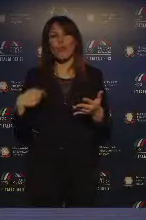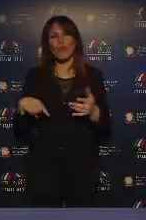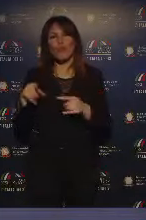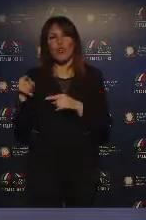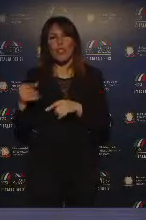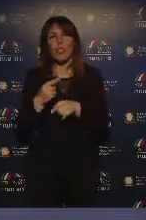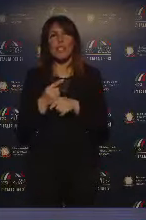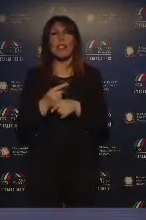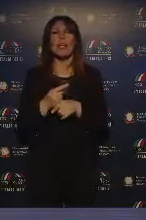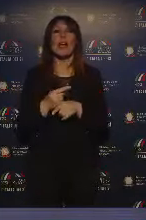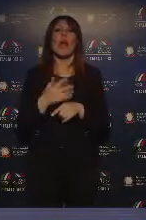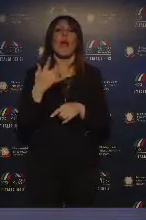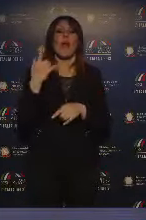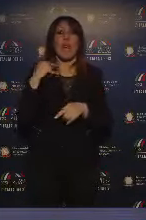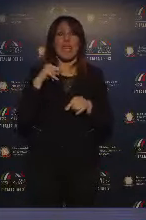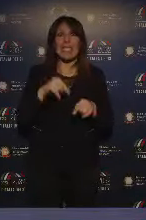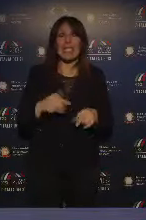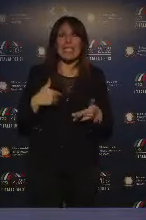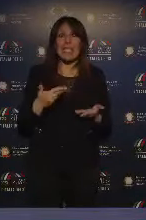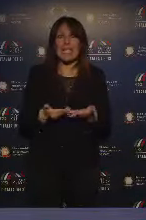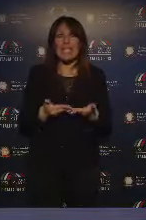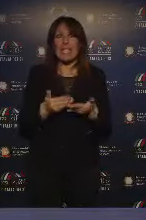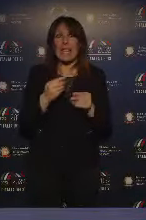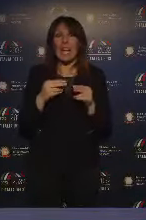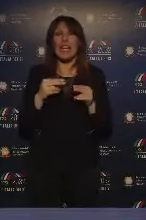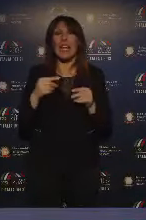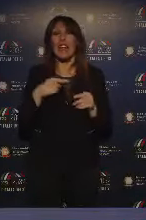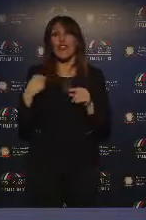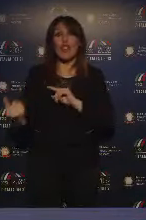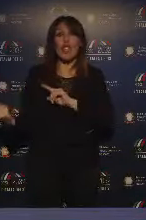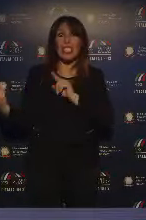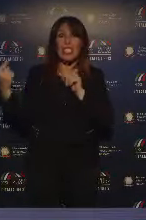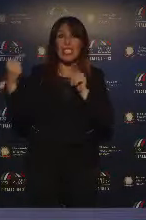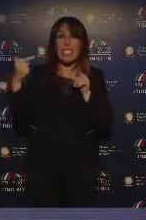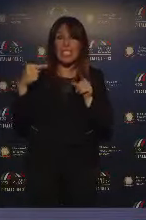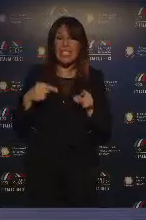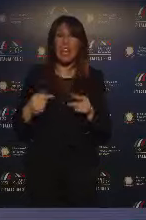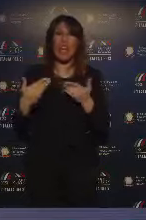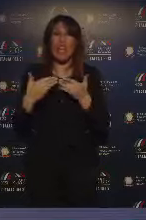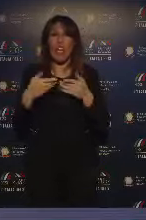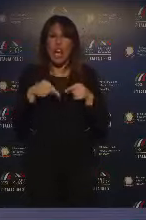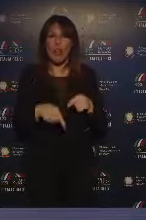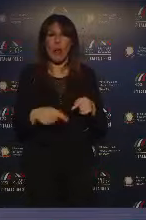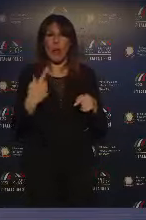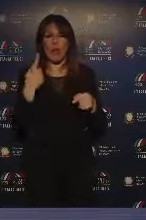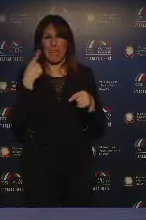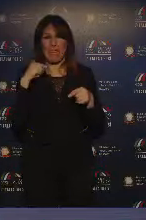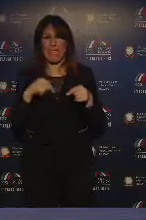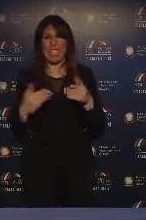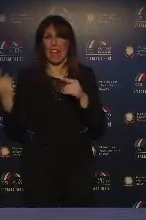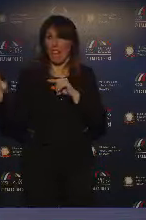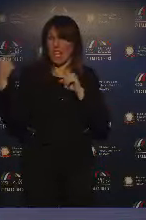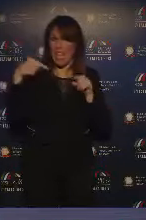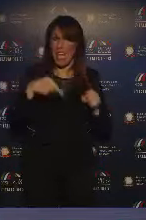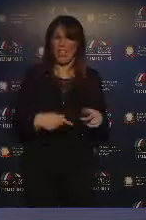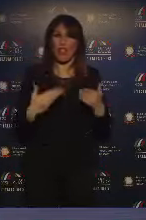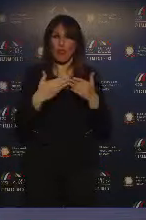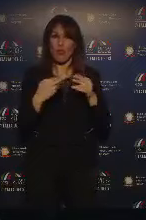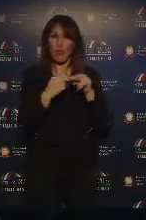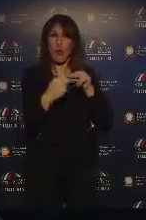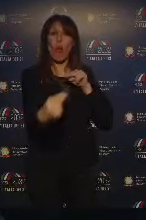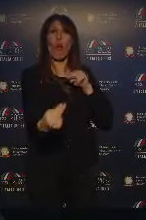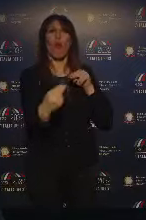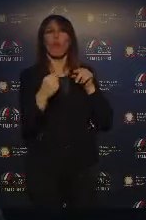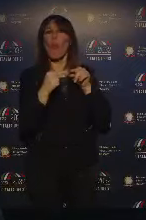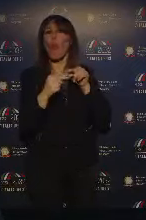dall'anno da quest'anno verranno dalla Cina a studiare a mess il ponte accampata unica più